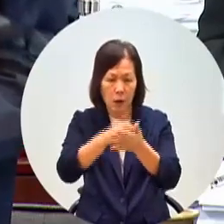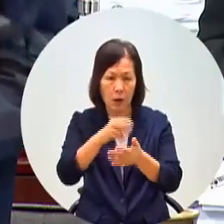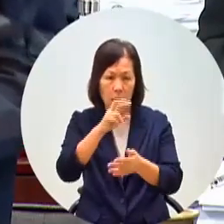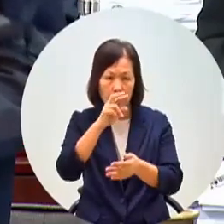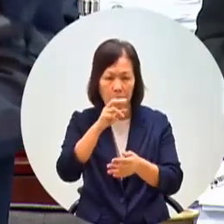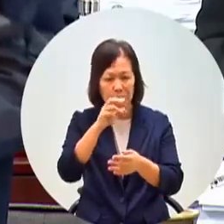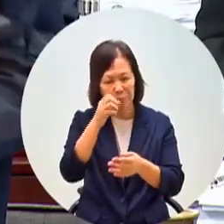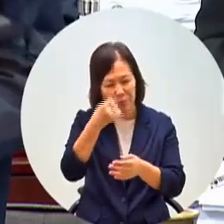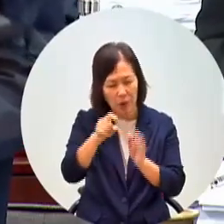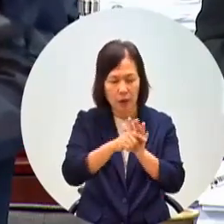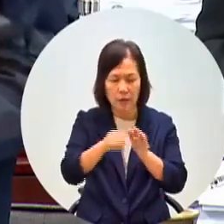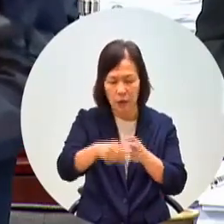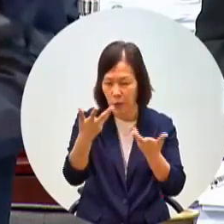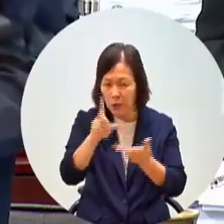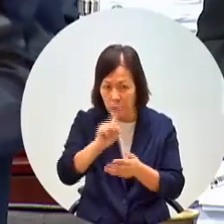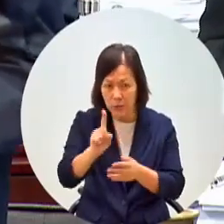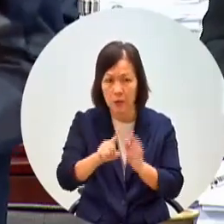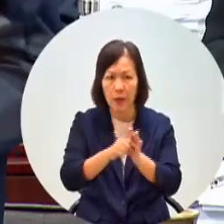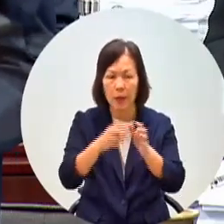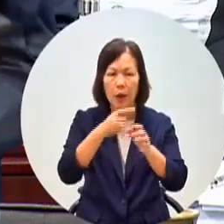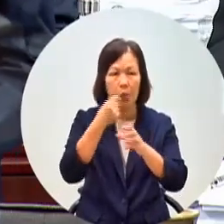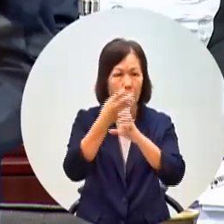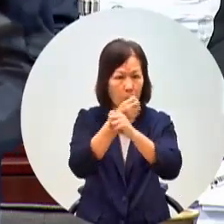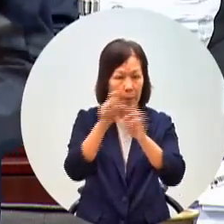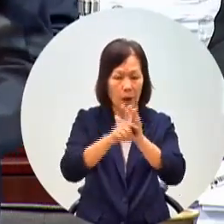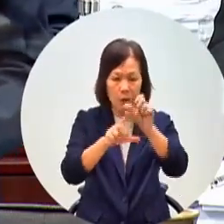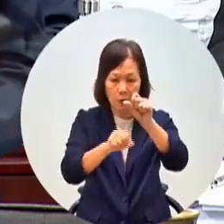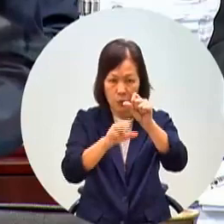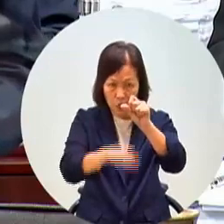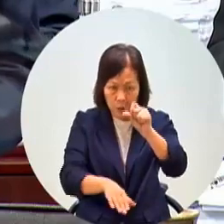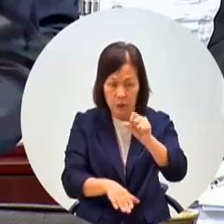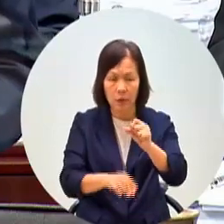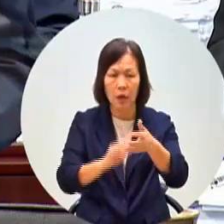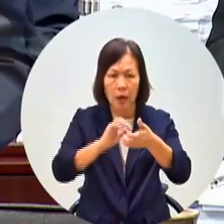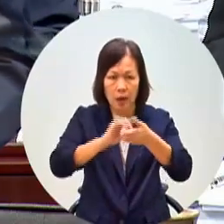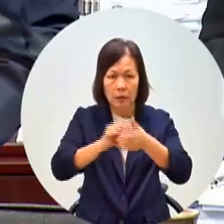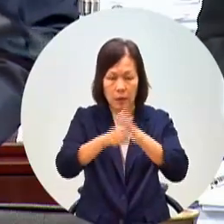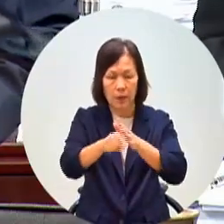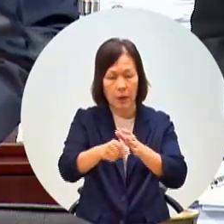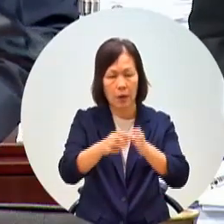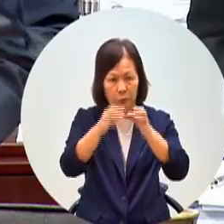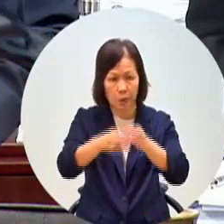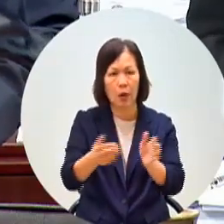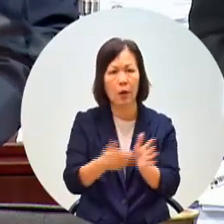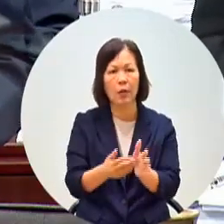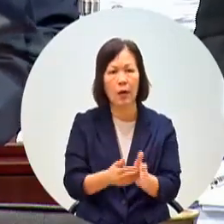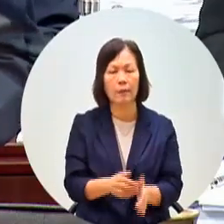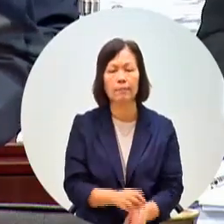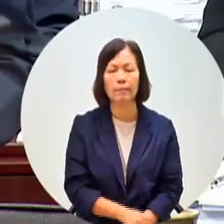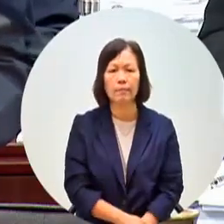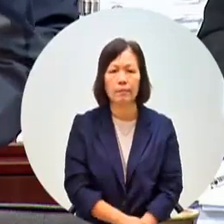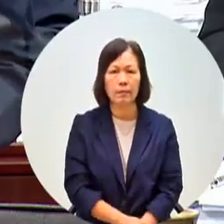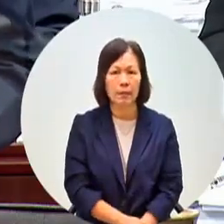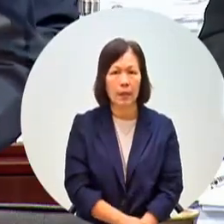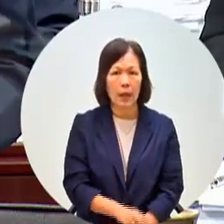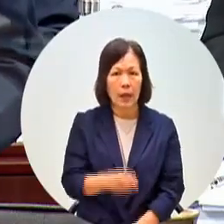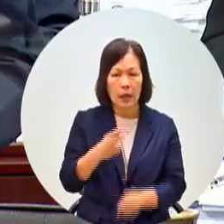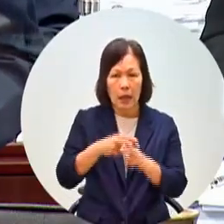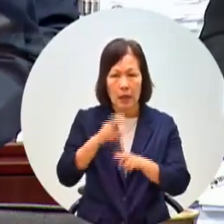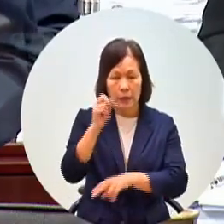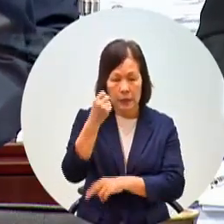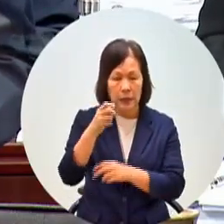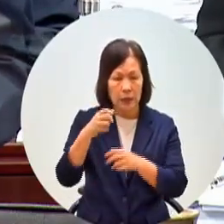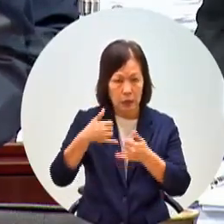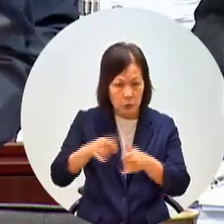底是问题是处理对哈。啊，交通号志五月底一定要把这一个交通号志来做完成哈。那信义路